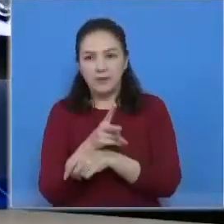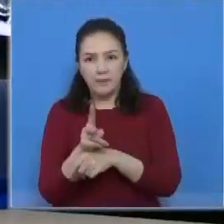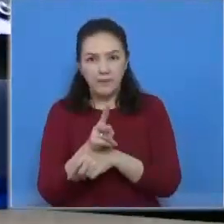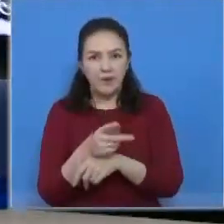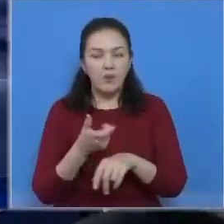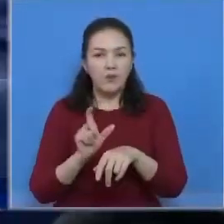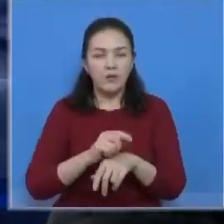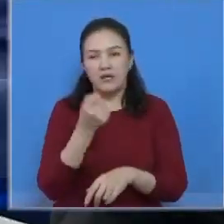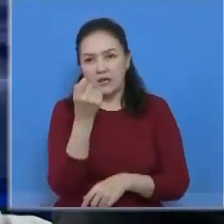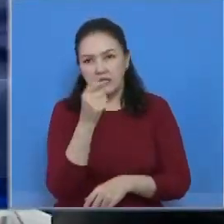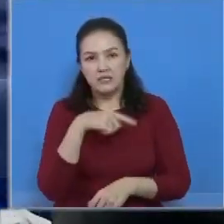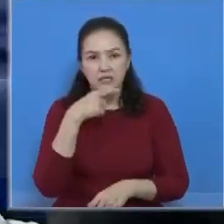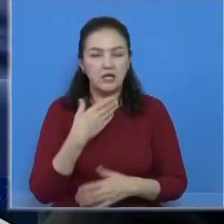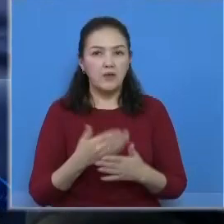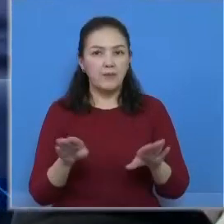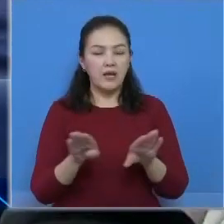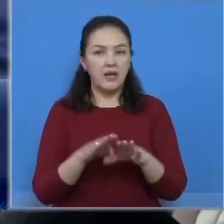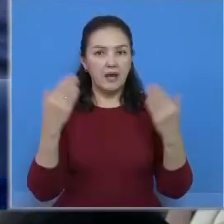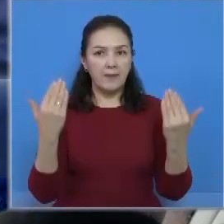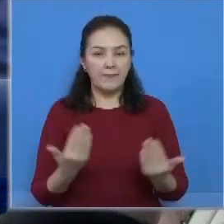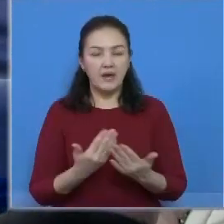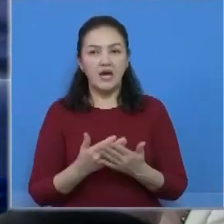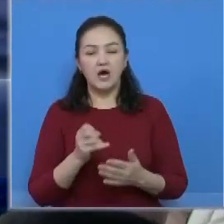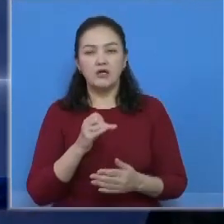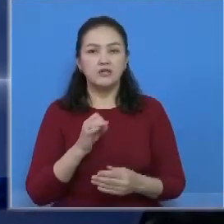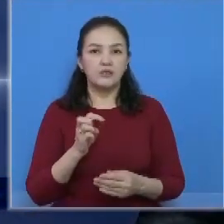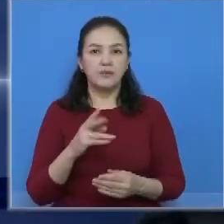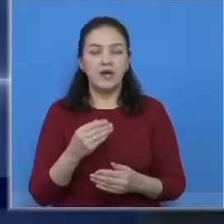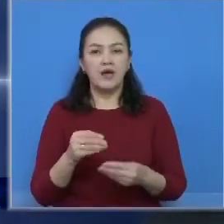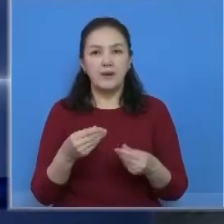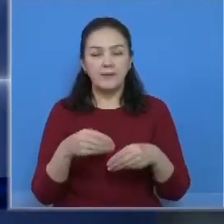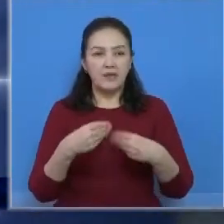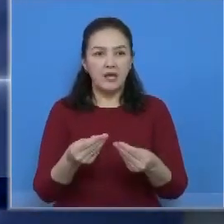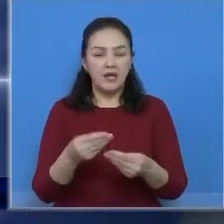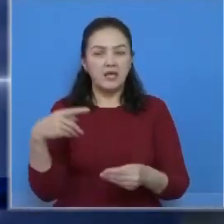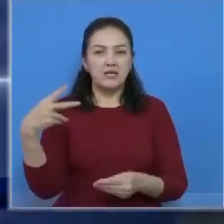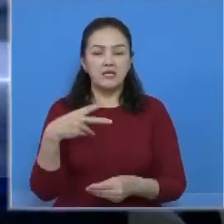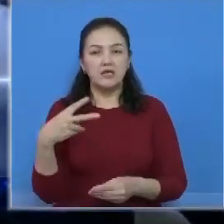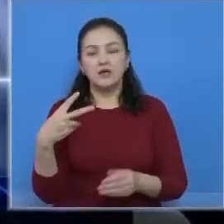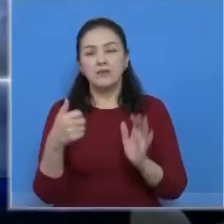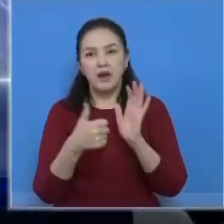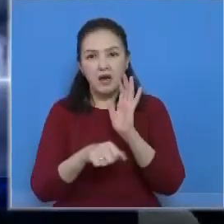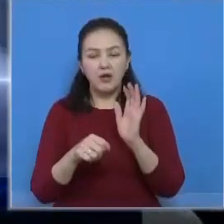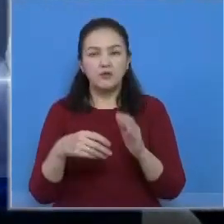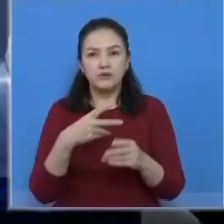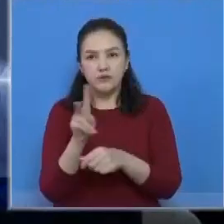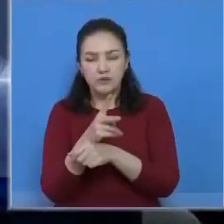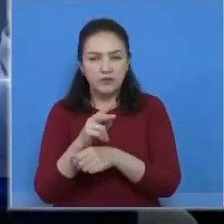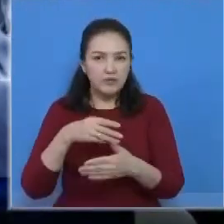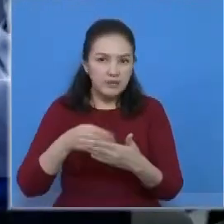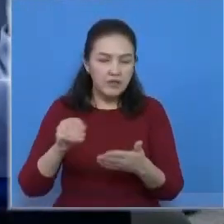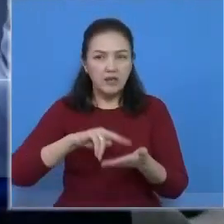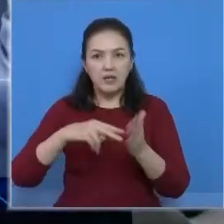камерасы өте аз деді шаһар басшысы. Сондықтан биыл жергілікті қазынадан қомақты қаржы бөліп 2600 заманауи камера сатып алуды жоспарлап